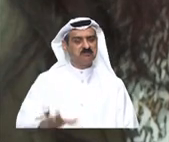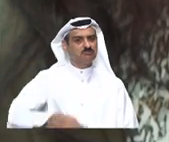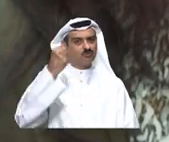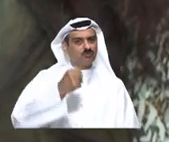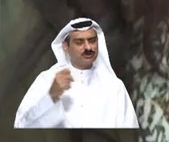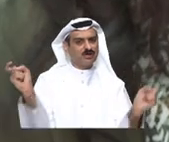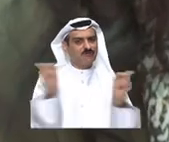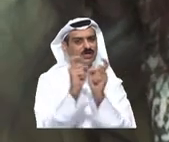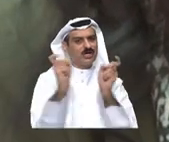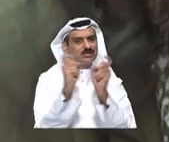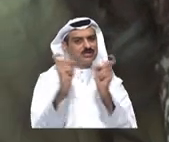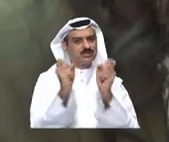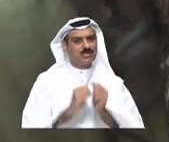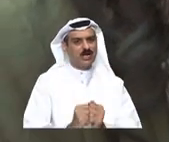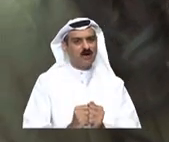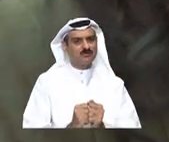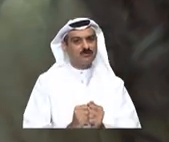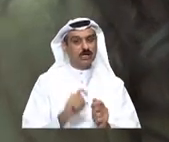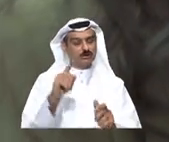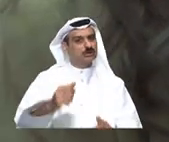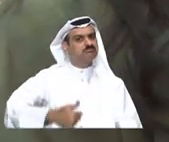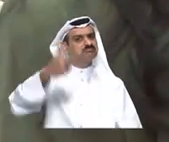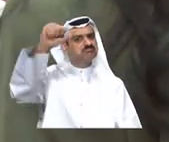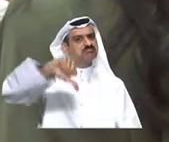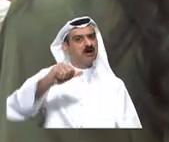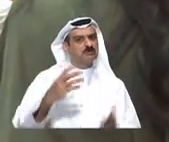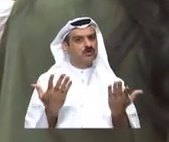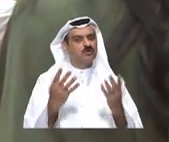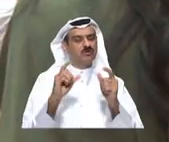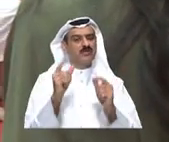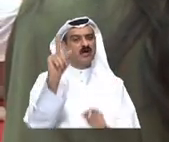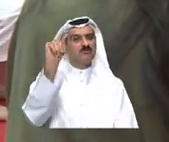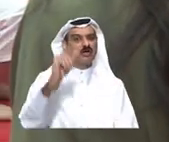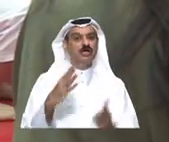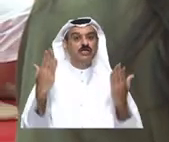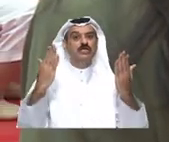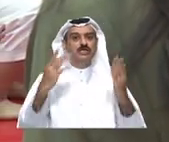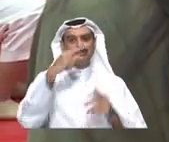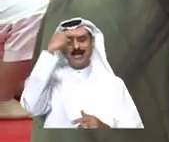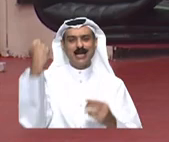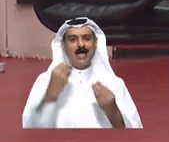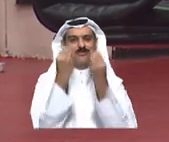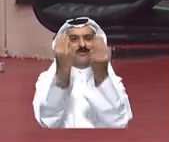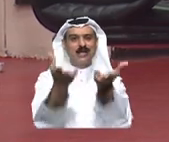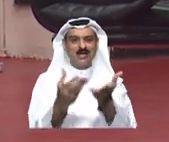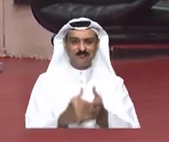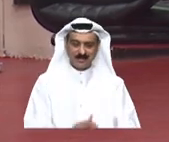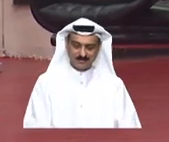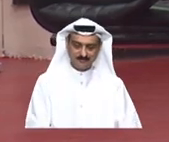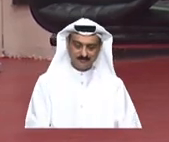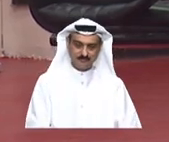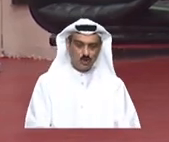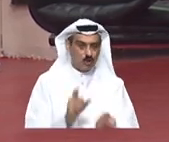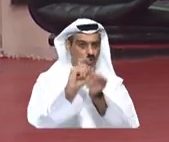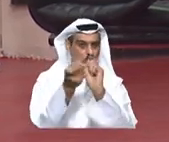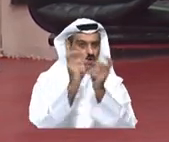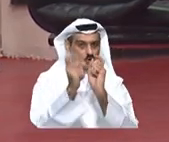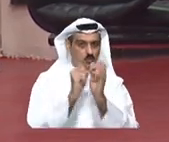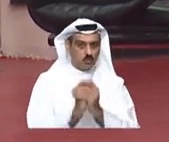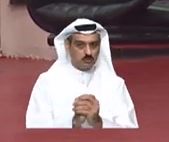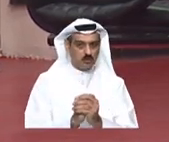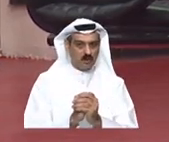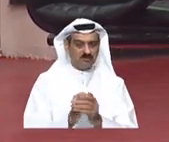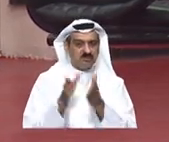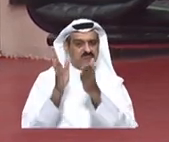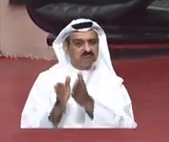للتنافس واكتشاف المواهب، وإن شاء الله الكل يحالف الحظ إن شاء الله. البطولة جاءت بعد